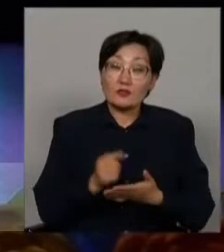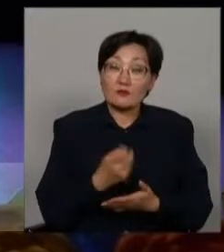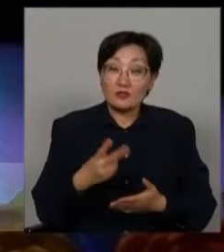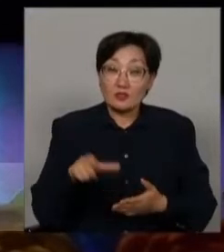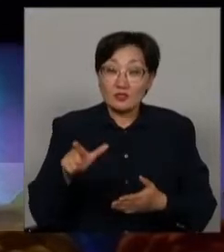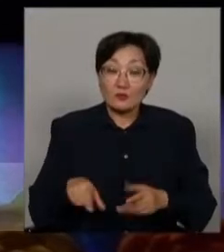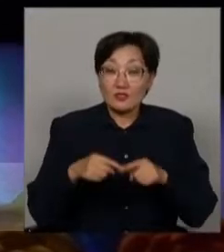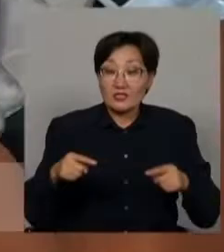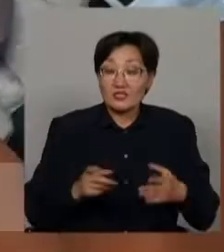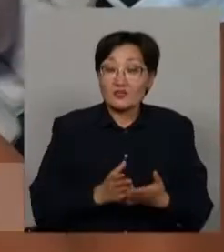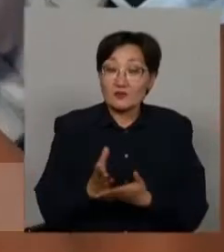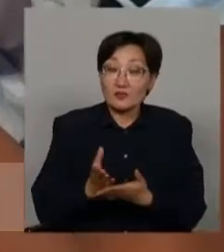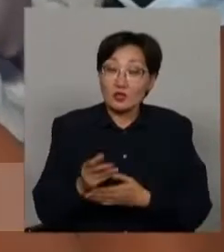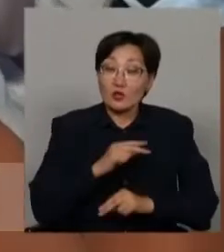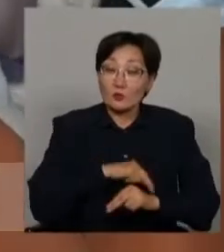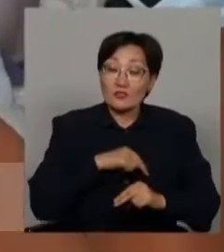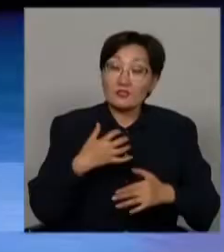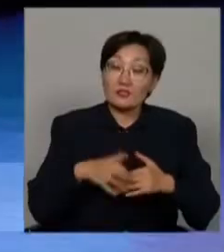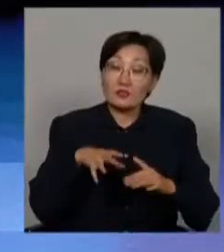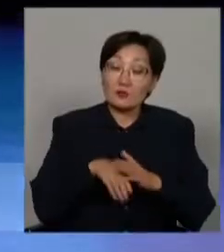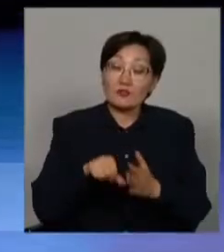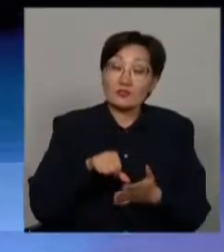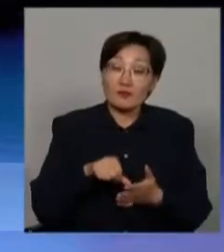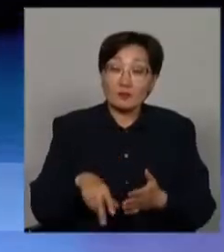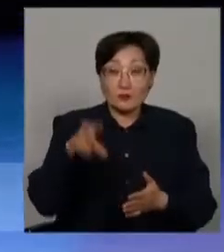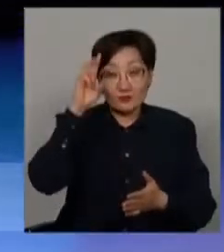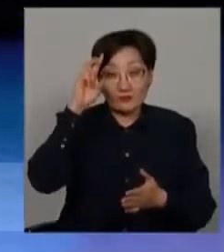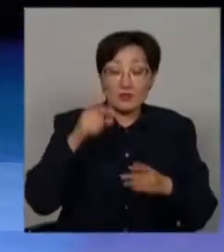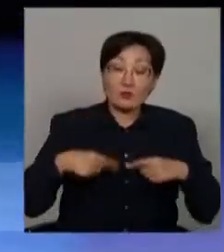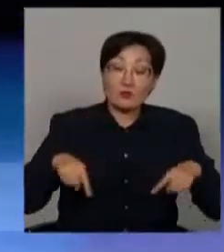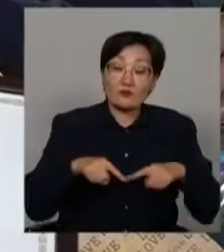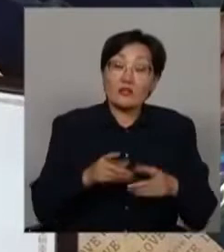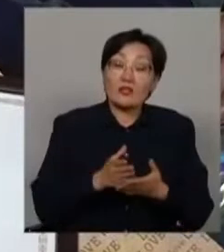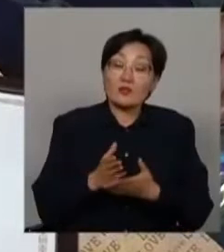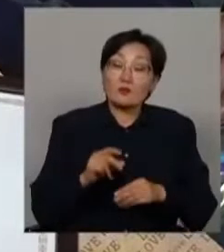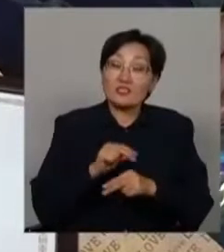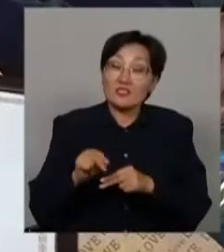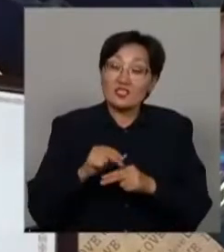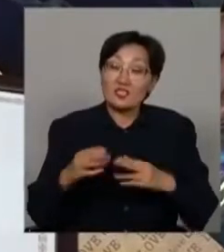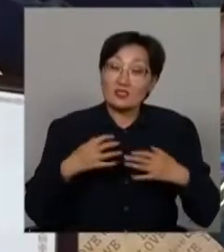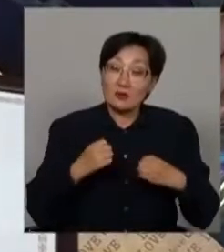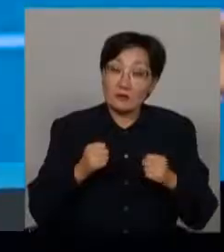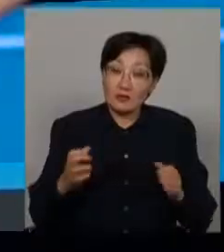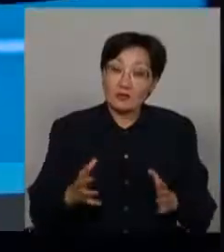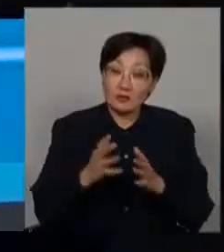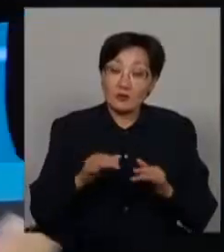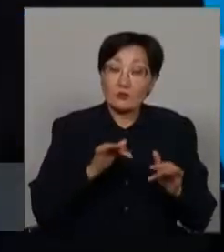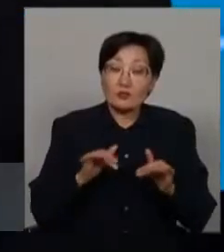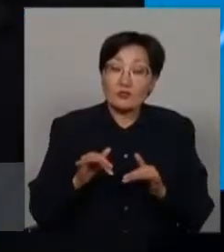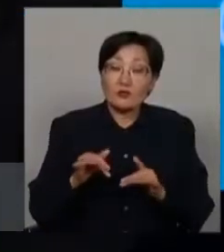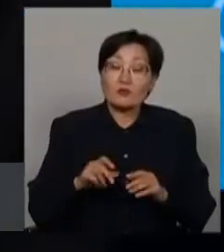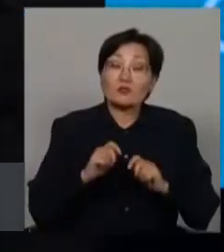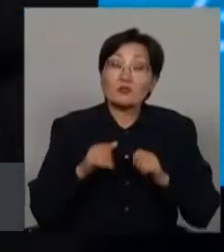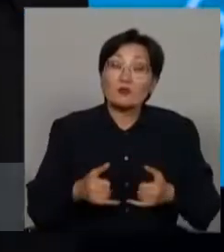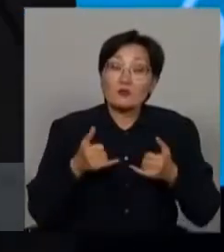из различных сфер деятельности. Среди них представители государственных органов, сферы образования и здравоохранения. Мероприятие приурочили